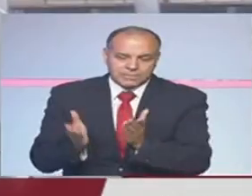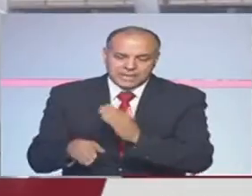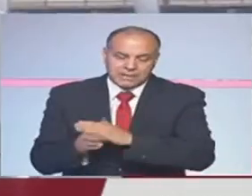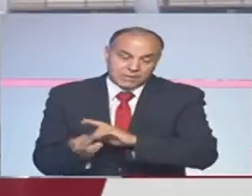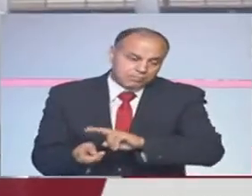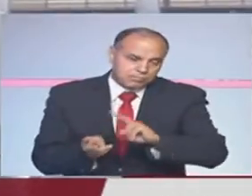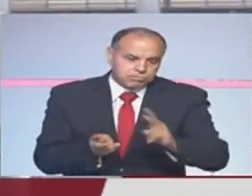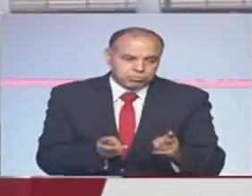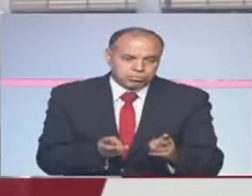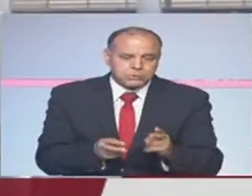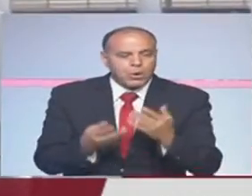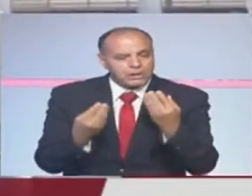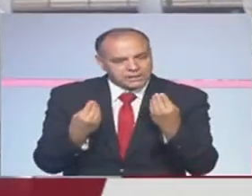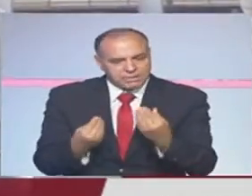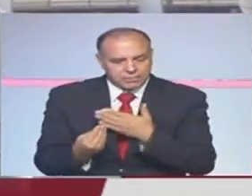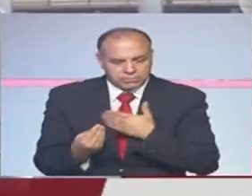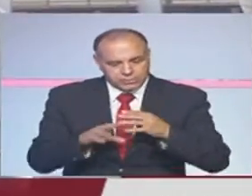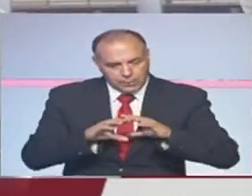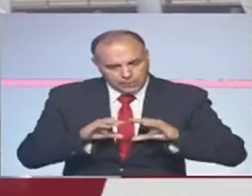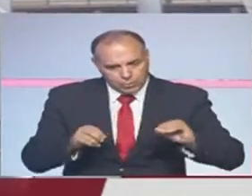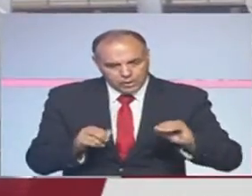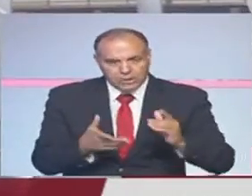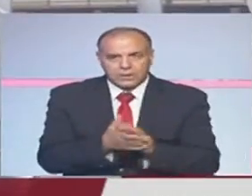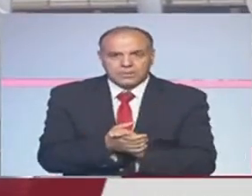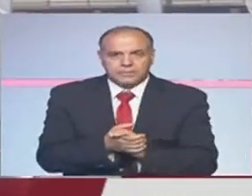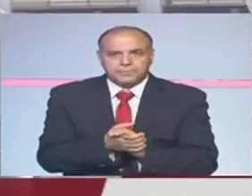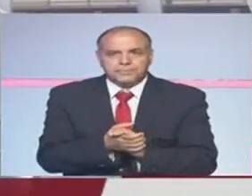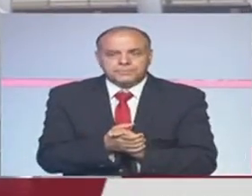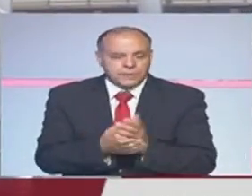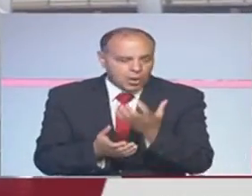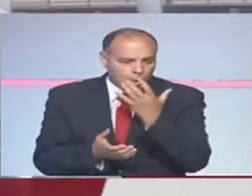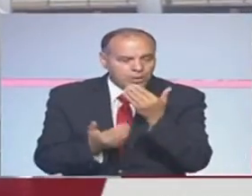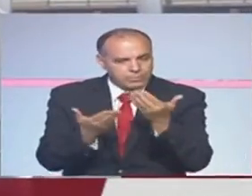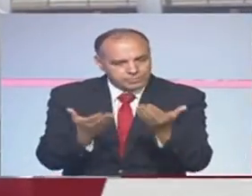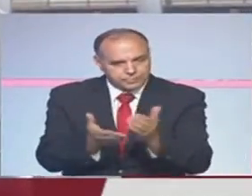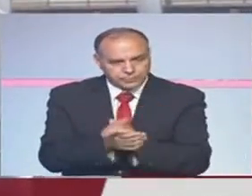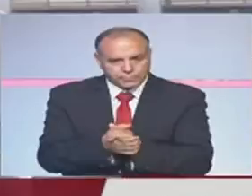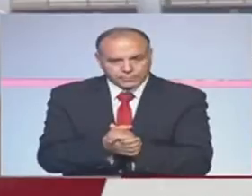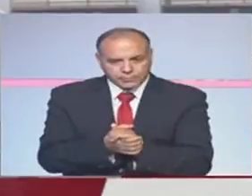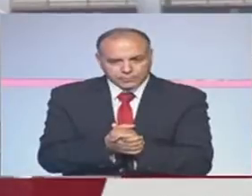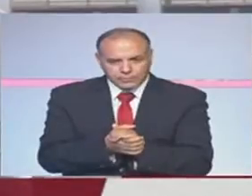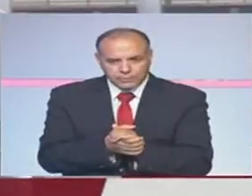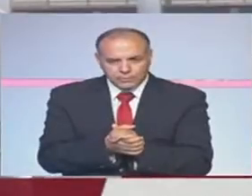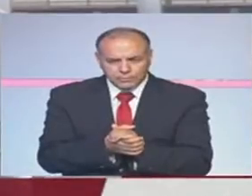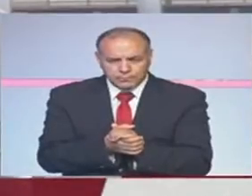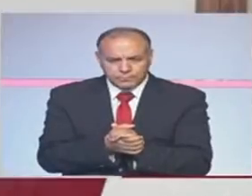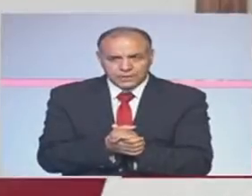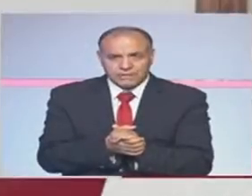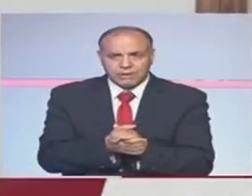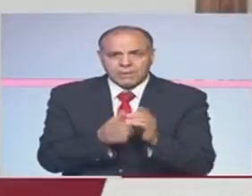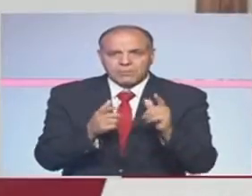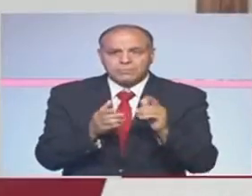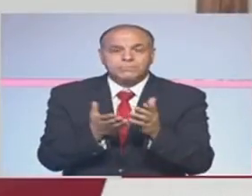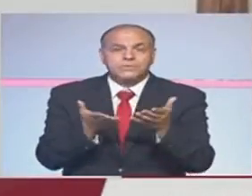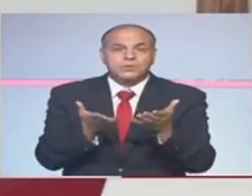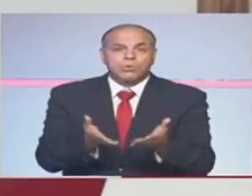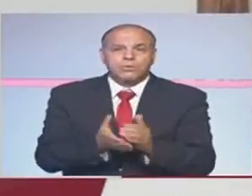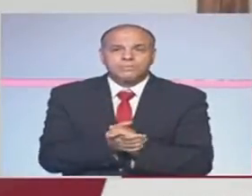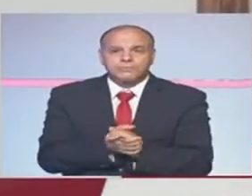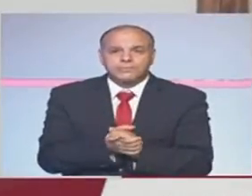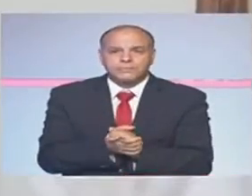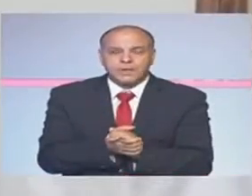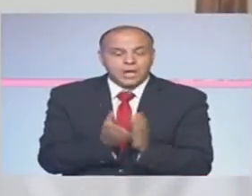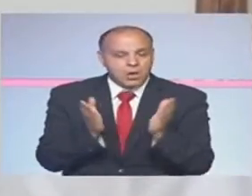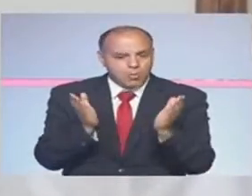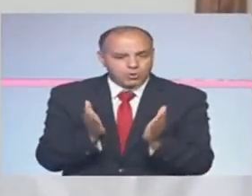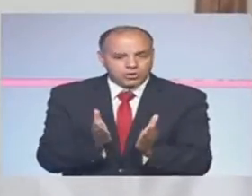امور مجلس بابل مكسيموم عندنا واه اعتبر